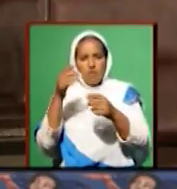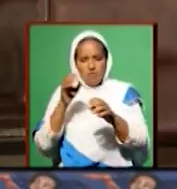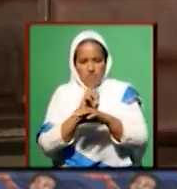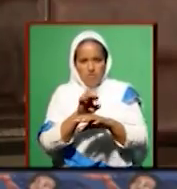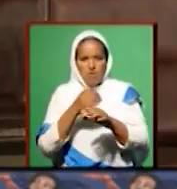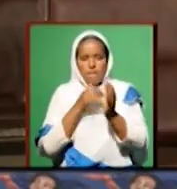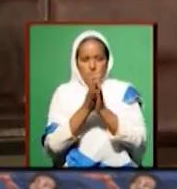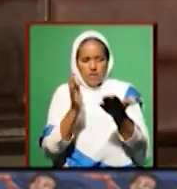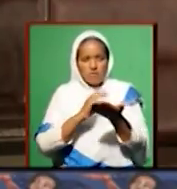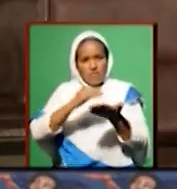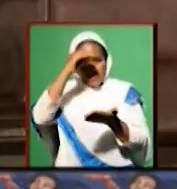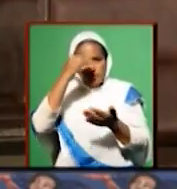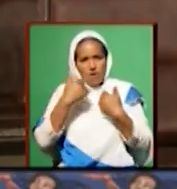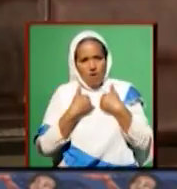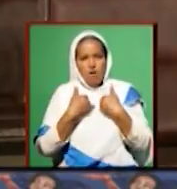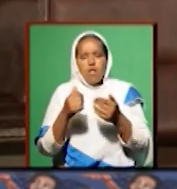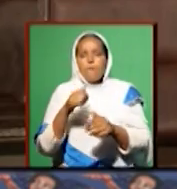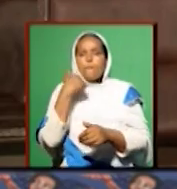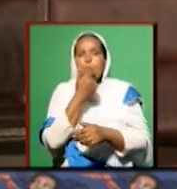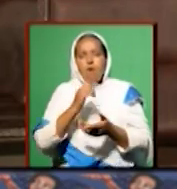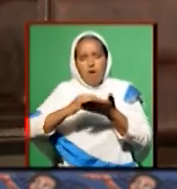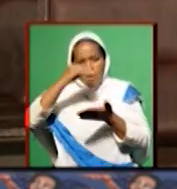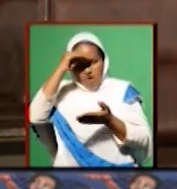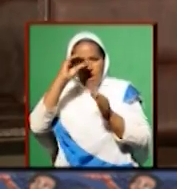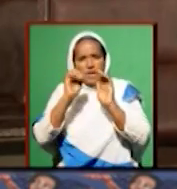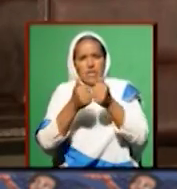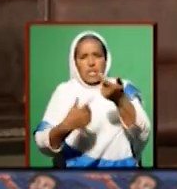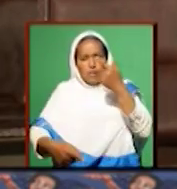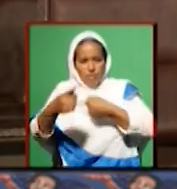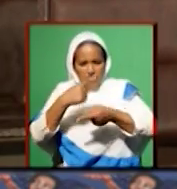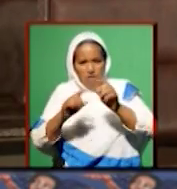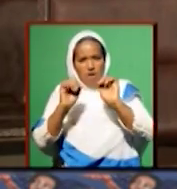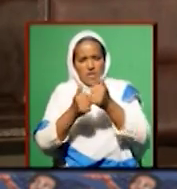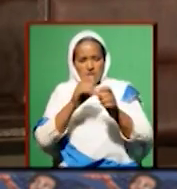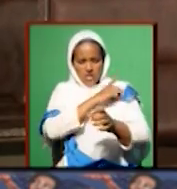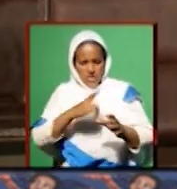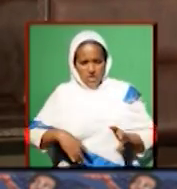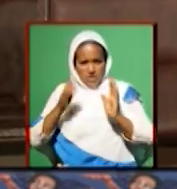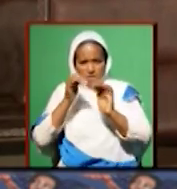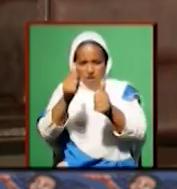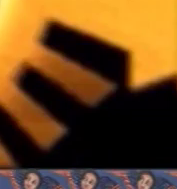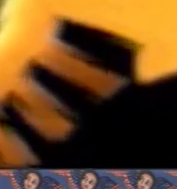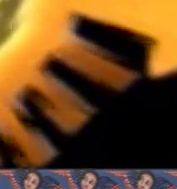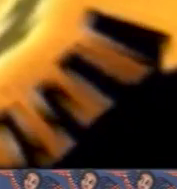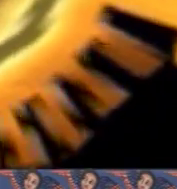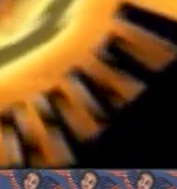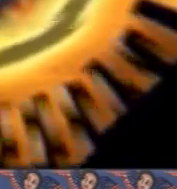እንደመጣህ፣ መጽሐፍቱን ተምርሃል፣ ከማን እንደተማርክ፣ እንዴት እንደመጣህ፣ እንዴ ክርስቲያን እንደው ጋንተ